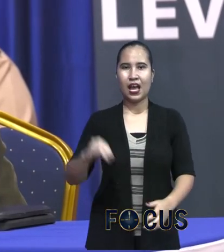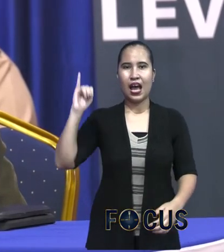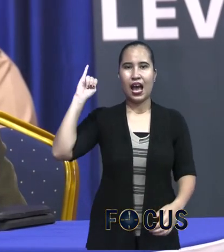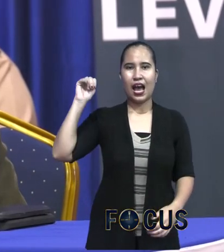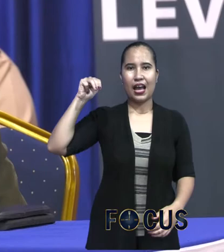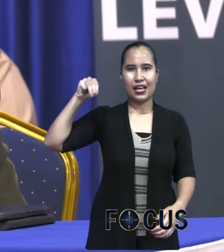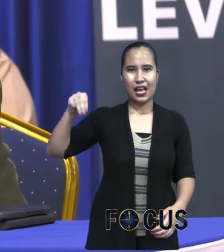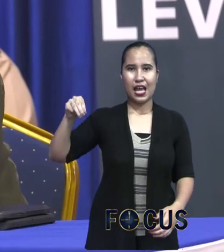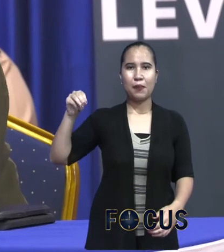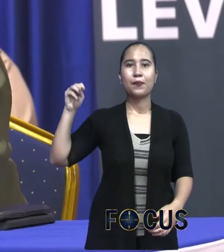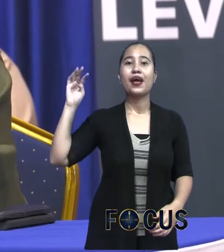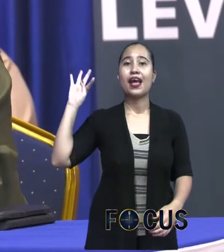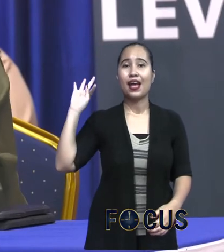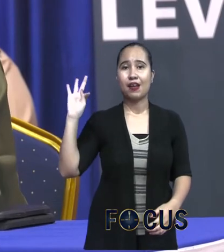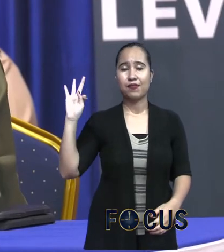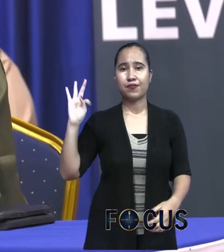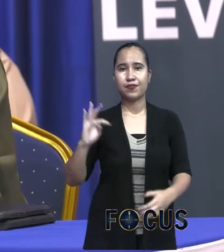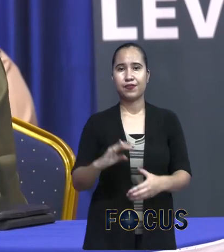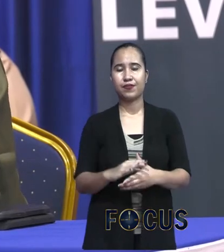IMF